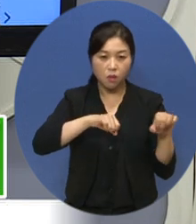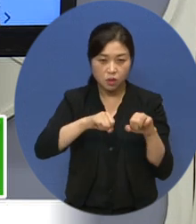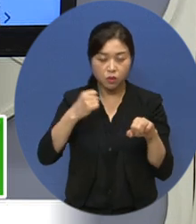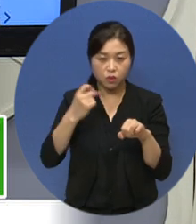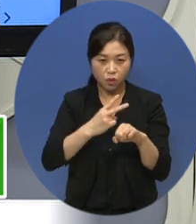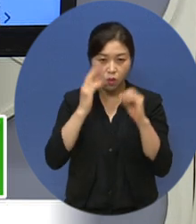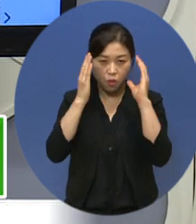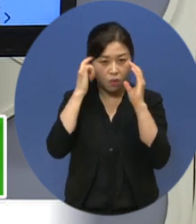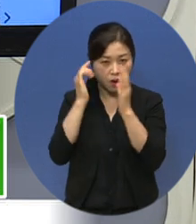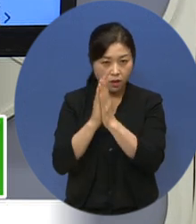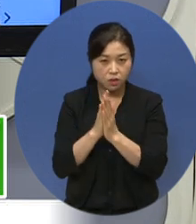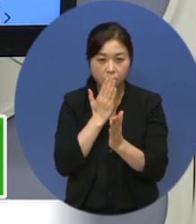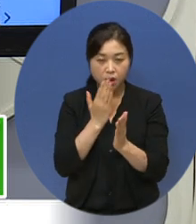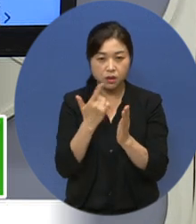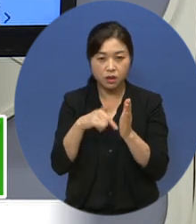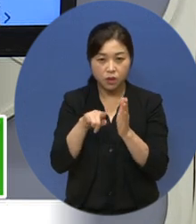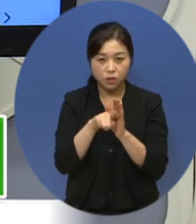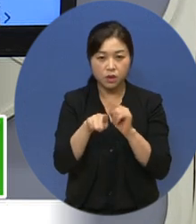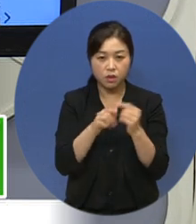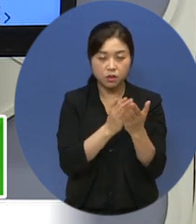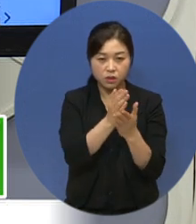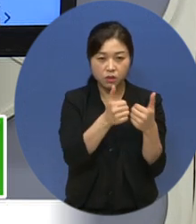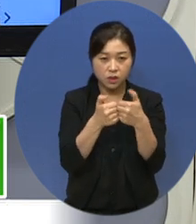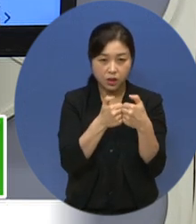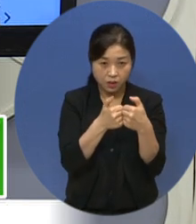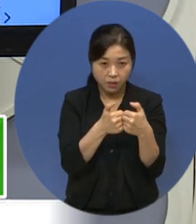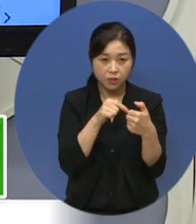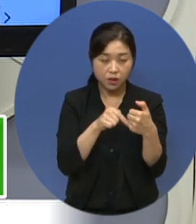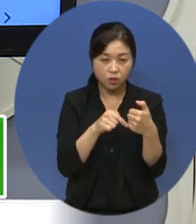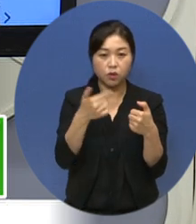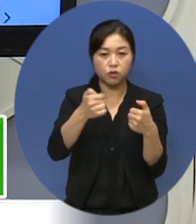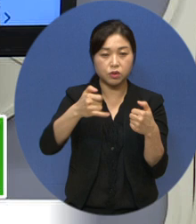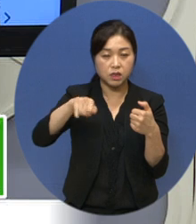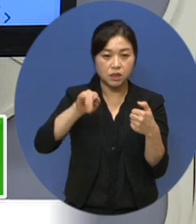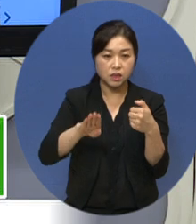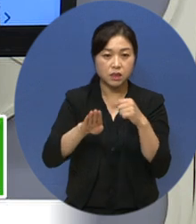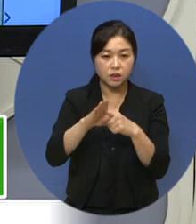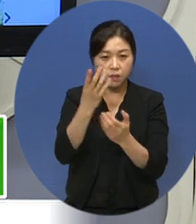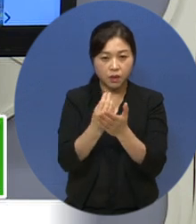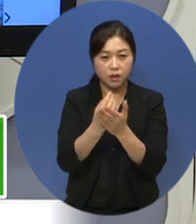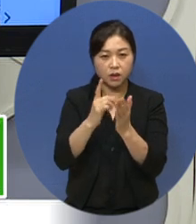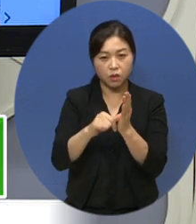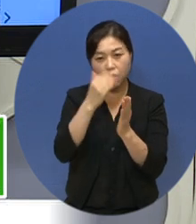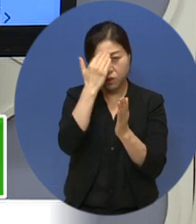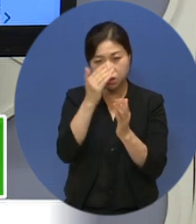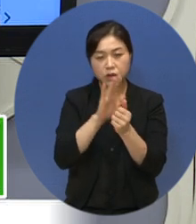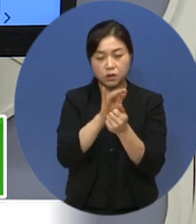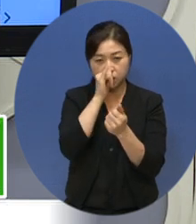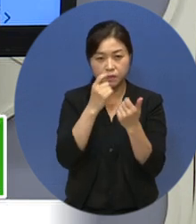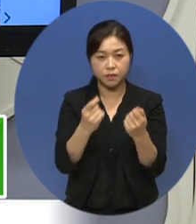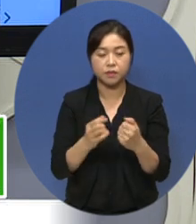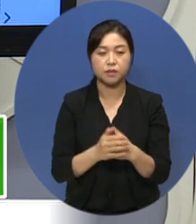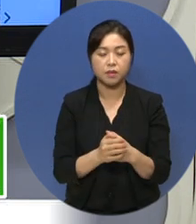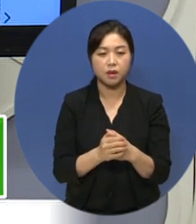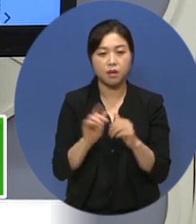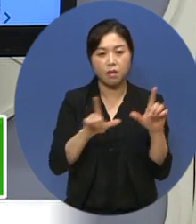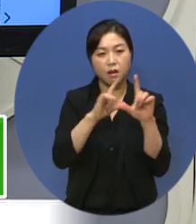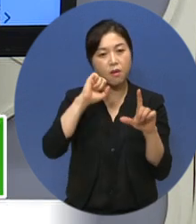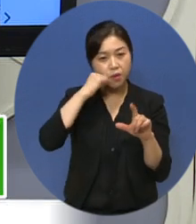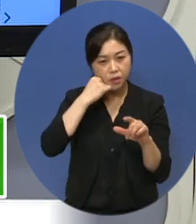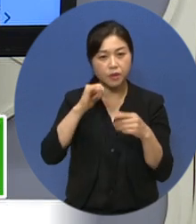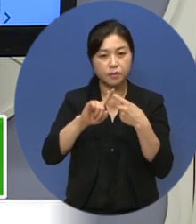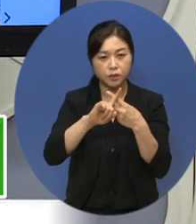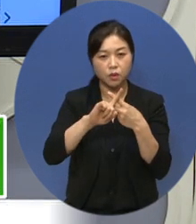있도록 커리어 내 뜬 관련 누리집 또 데이터 무과금 조치가 지원 되는데요 한편 저소득층 초 중